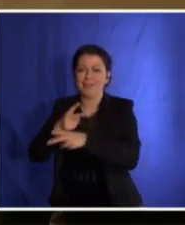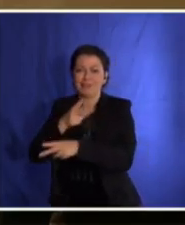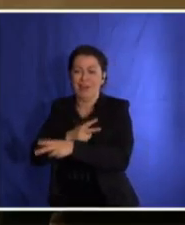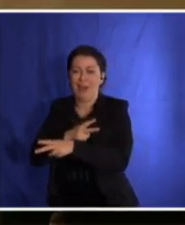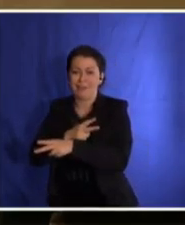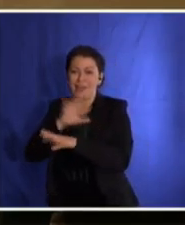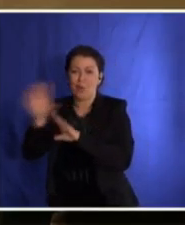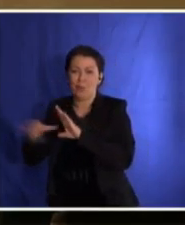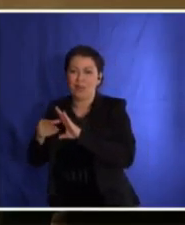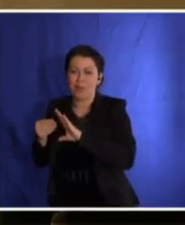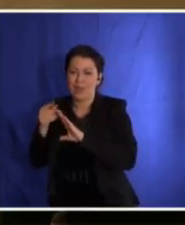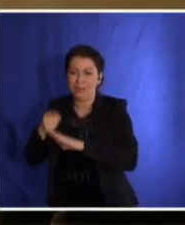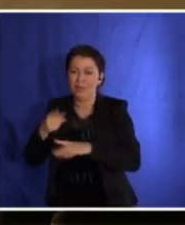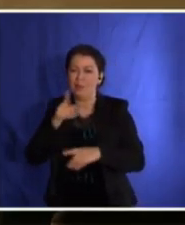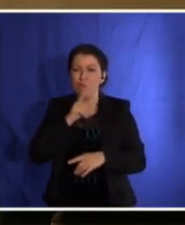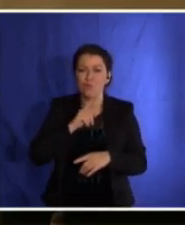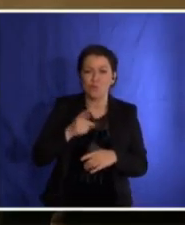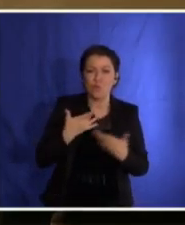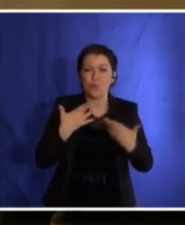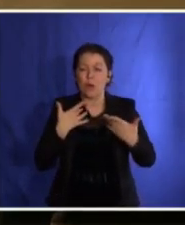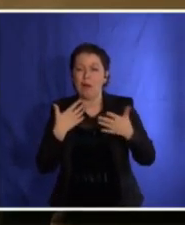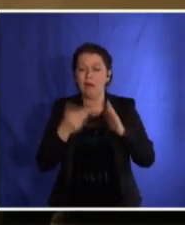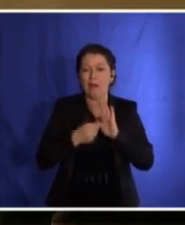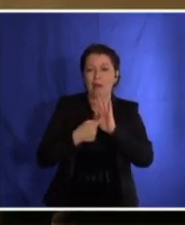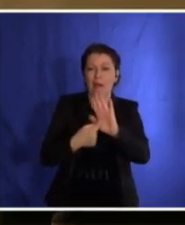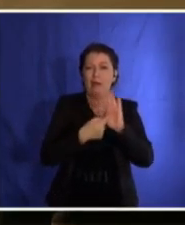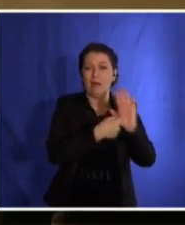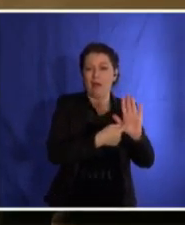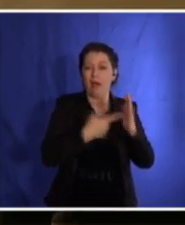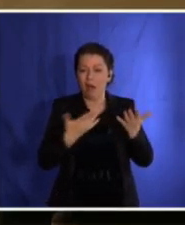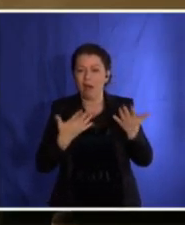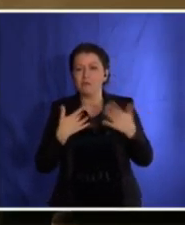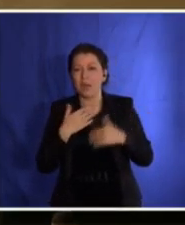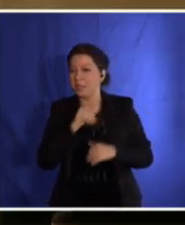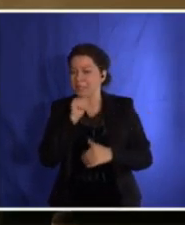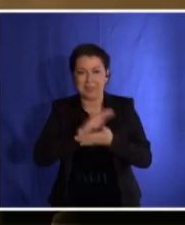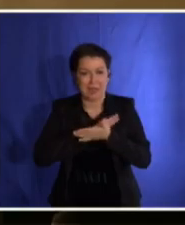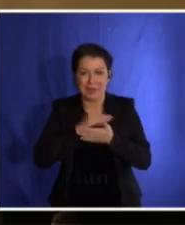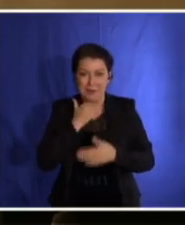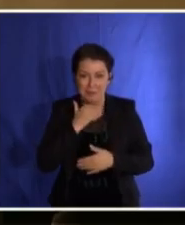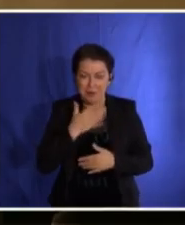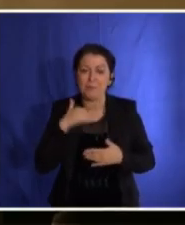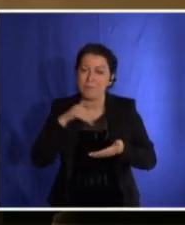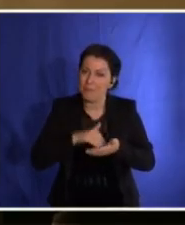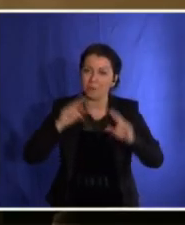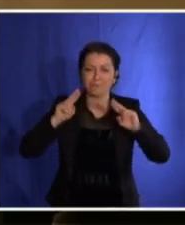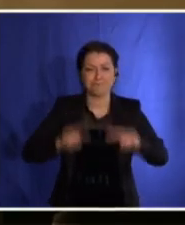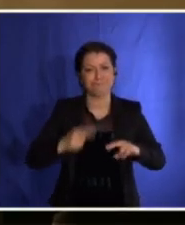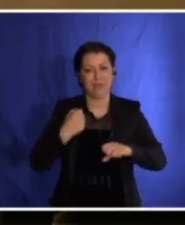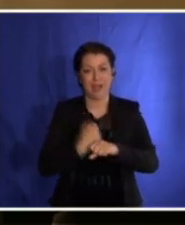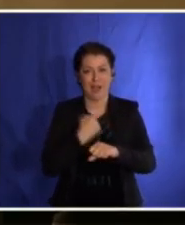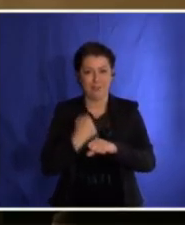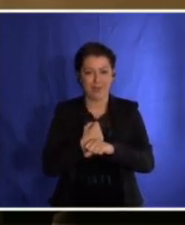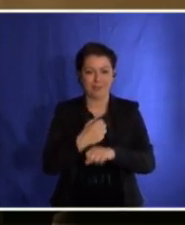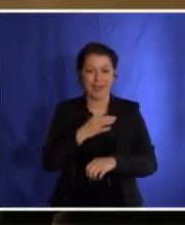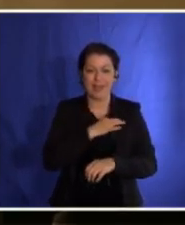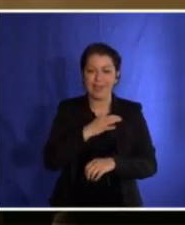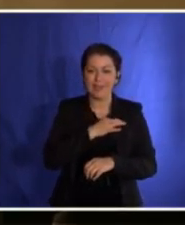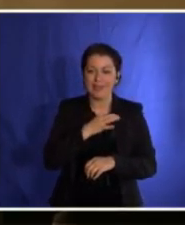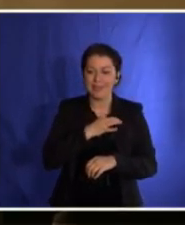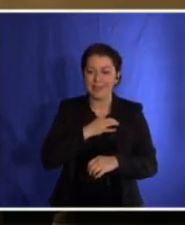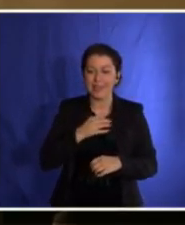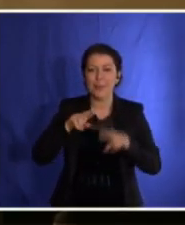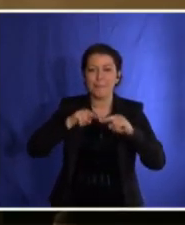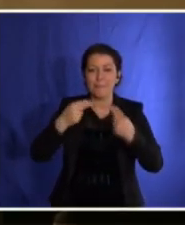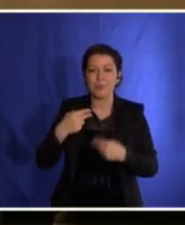und Maßanzug ausreichen, sondern handfeste Arbeit gefragt ist. Lieber Herr Bundesparteiobmann, ich darf dich um deine Ausführungen